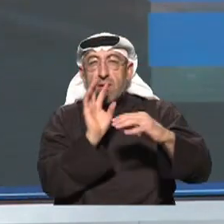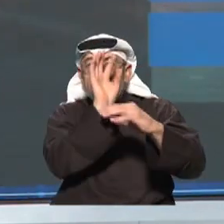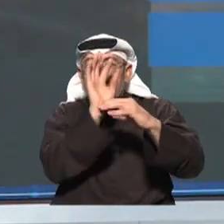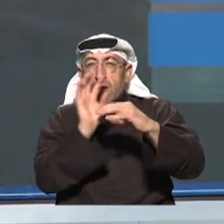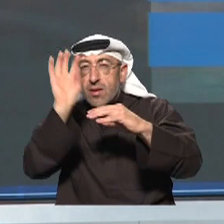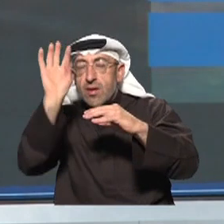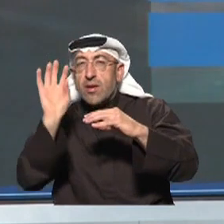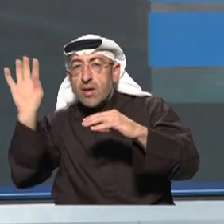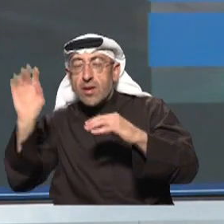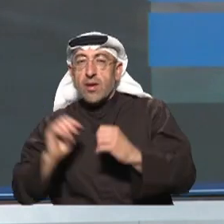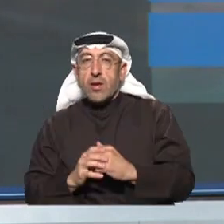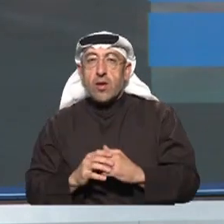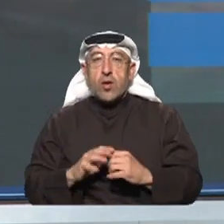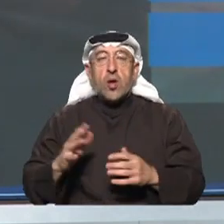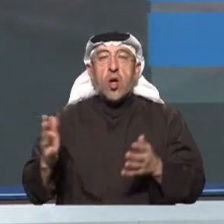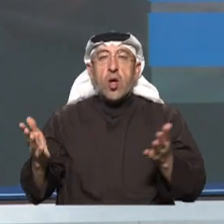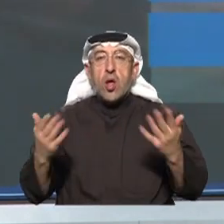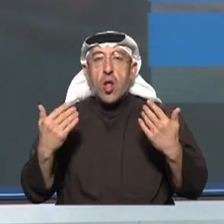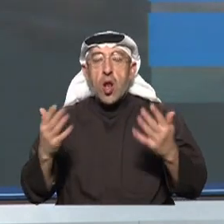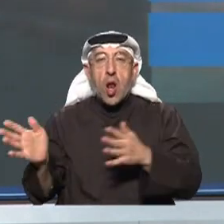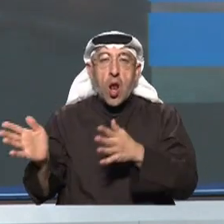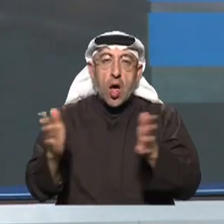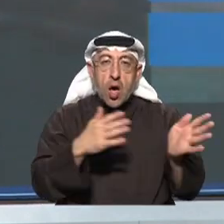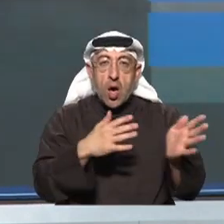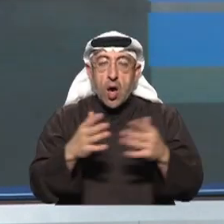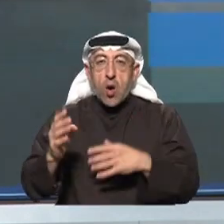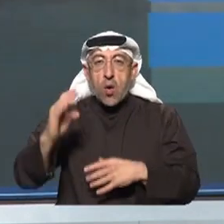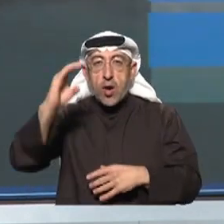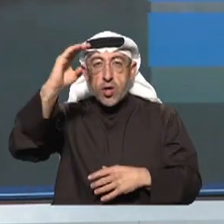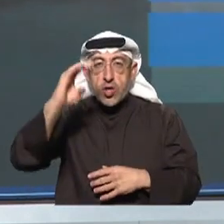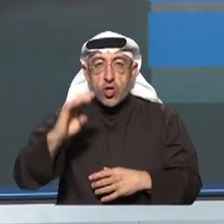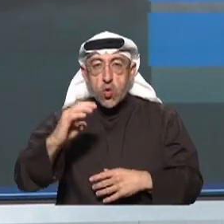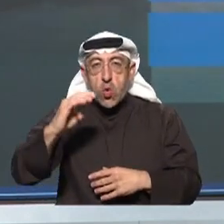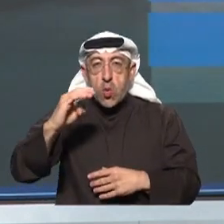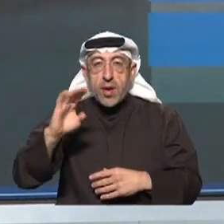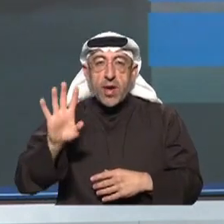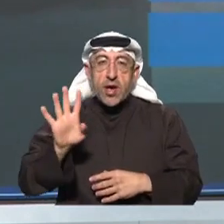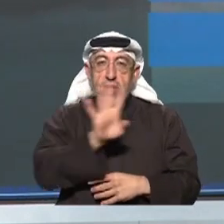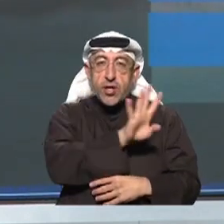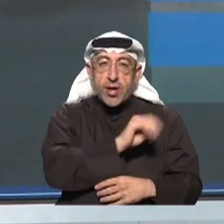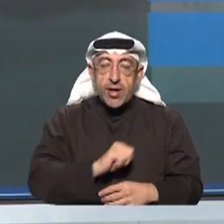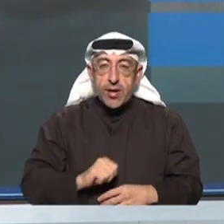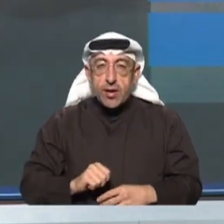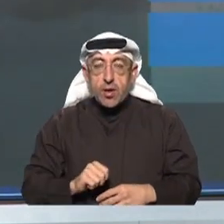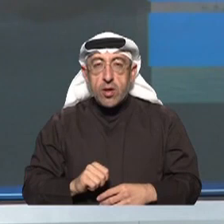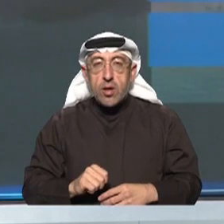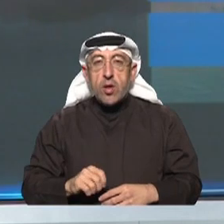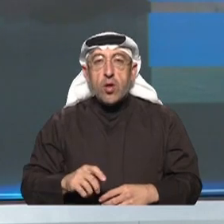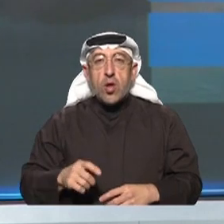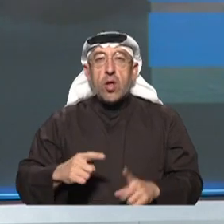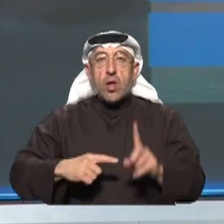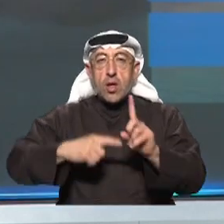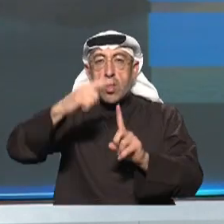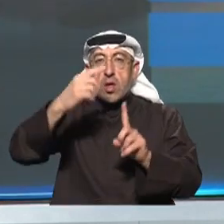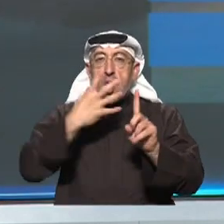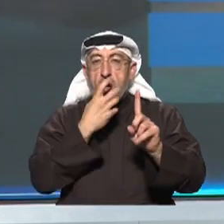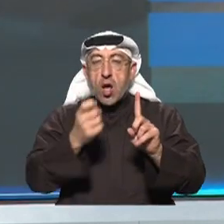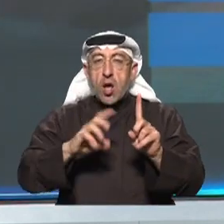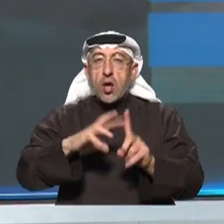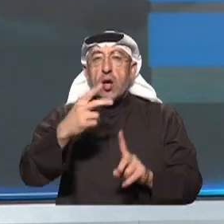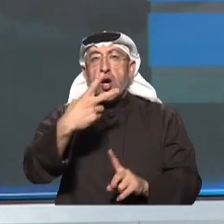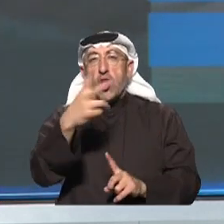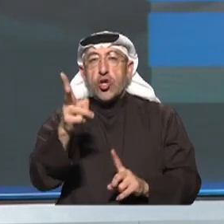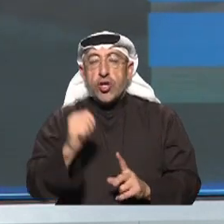جنوبية شرقية خفيفة السرعة تبلغ سرعتها الحالية 3 كيلومتر في الساعة. درجة الحرارة الحالية 20 درجة